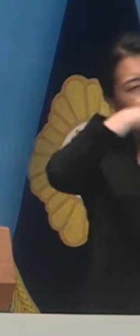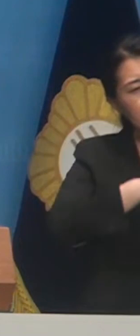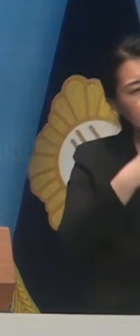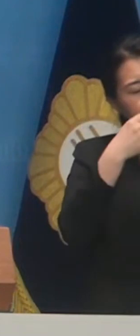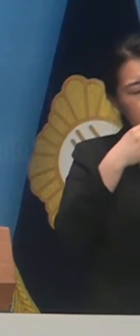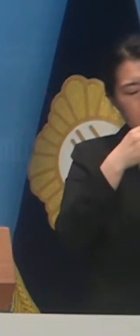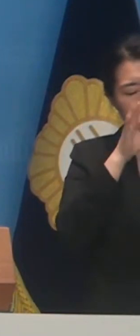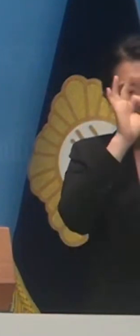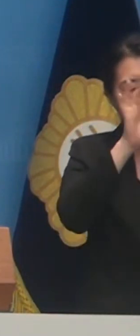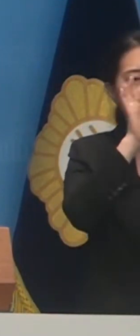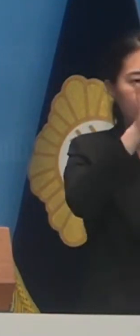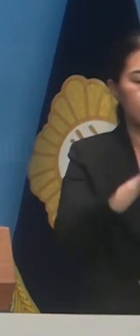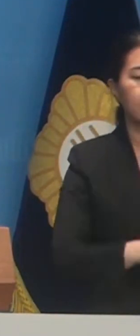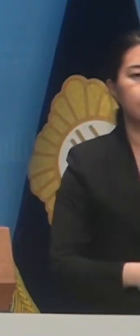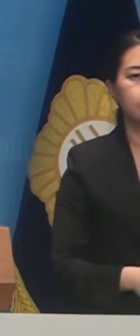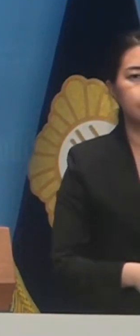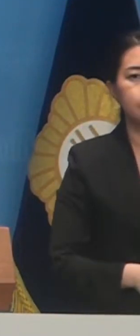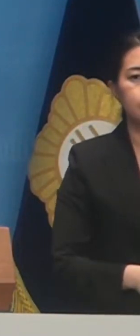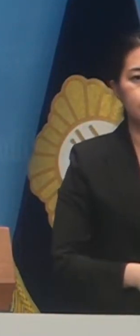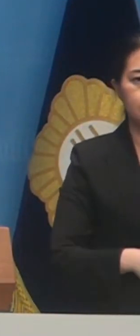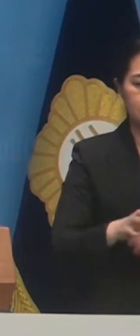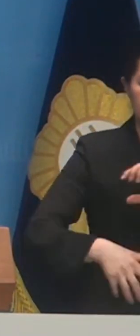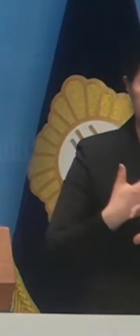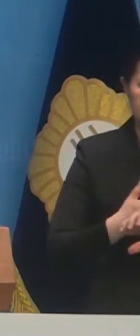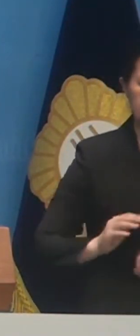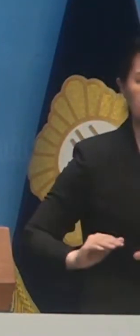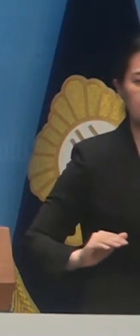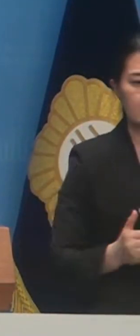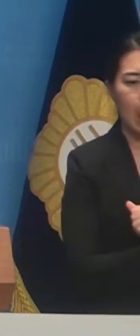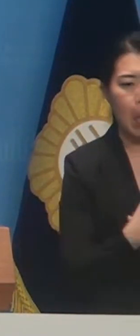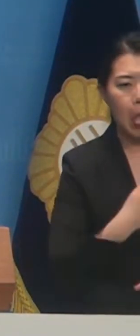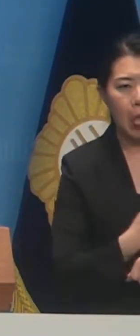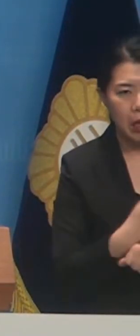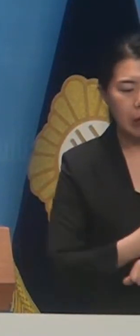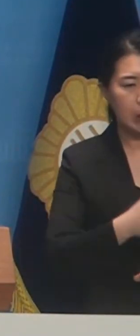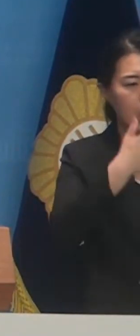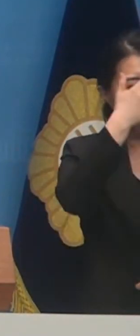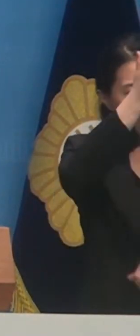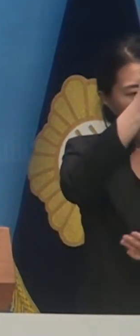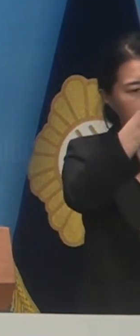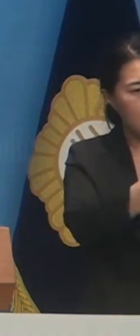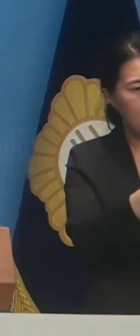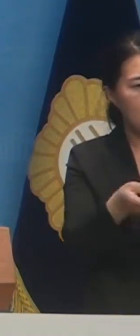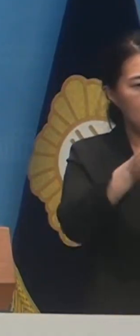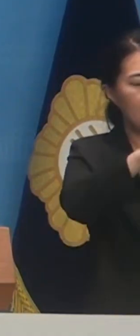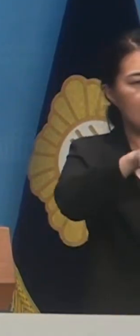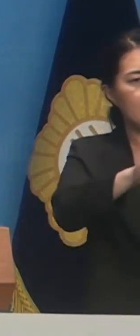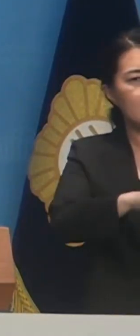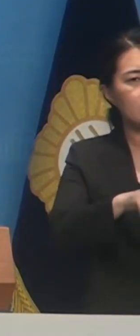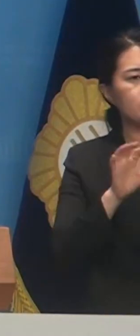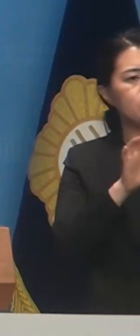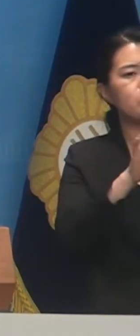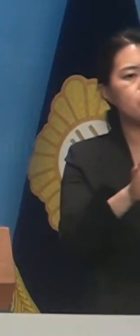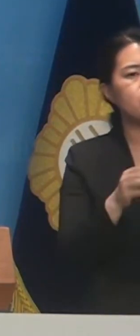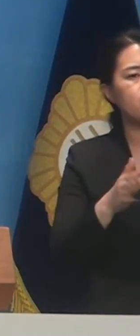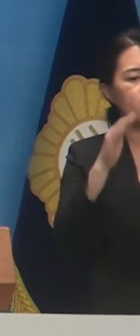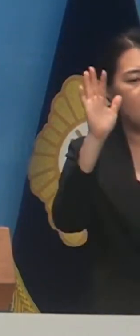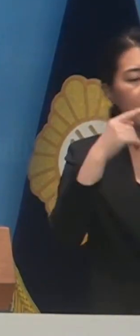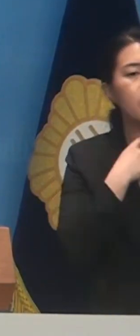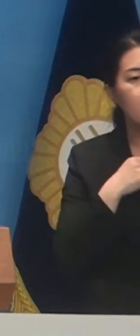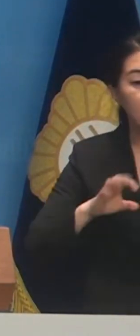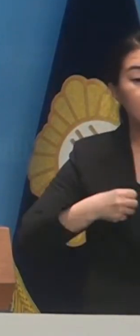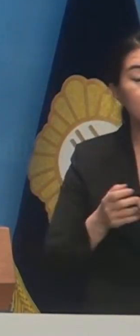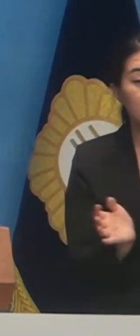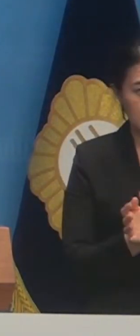않겠다고 선언합니다. 내란을 끊임없이 옹호하고 헌법기관에 대한 폭력 선동을 일삼았던